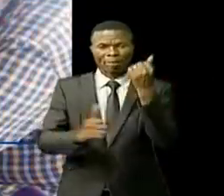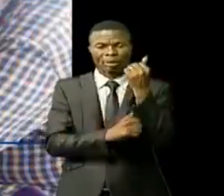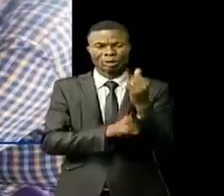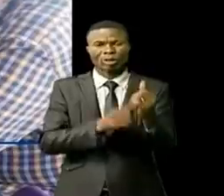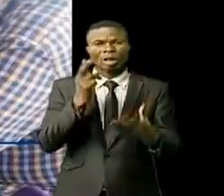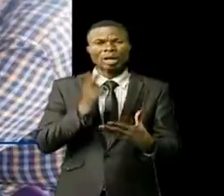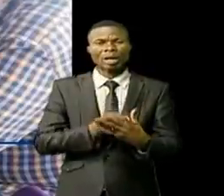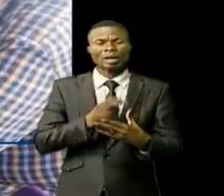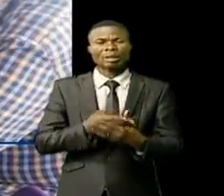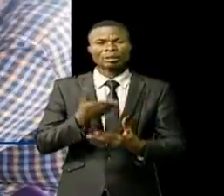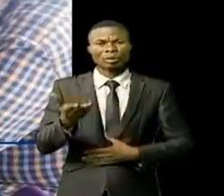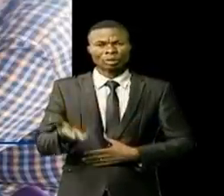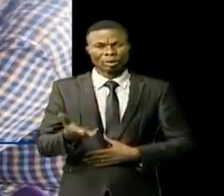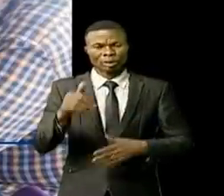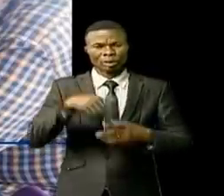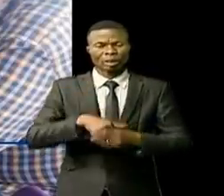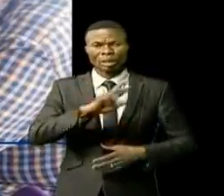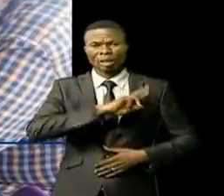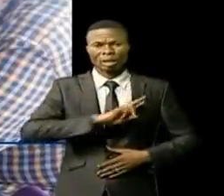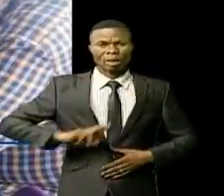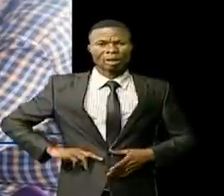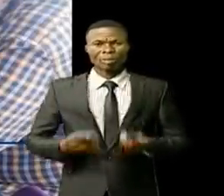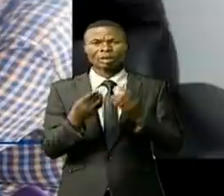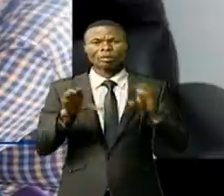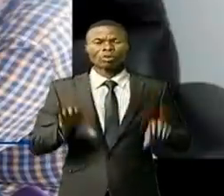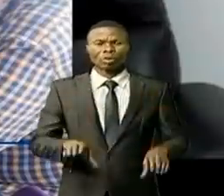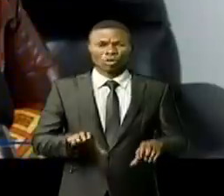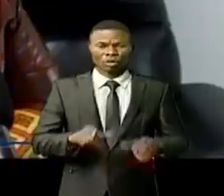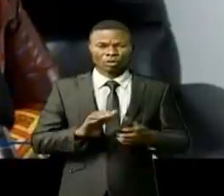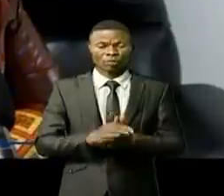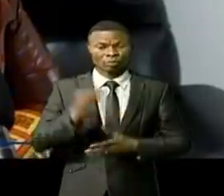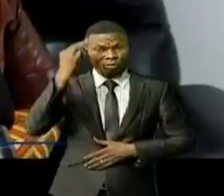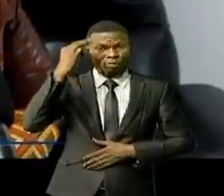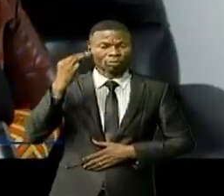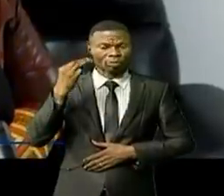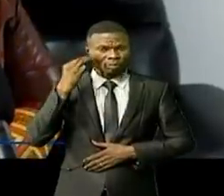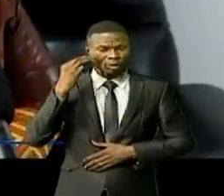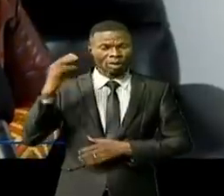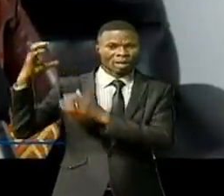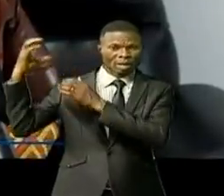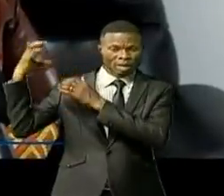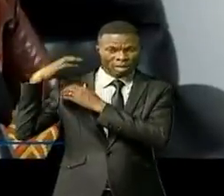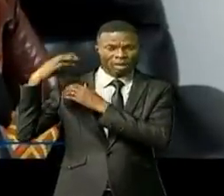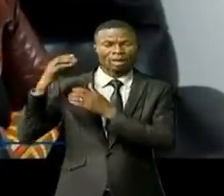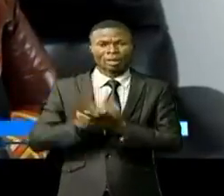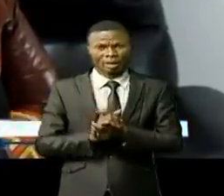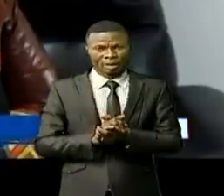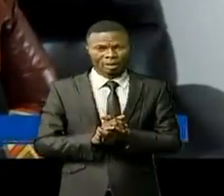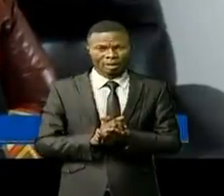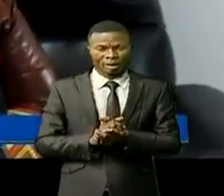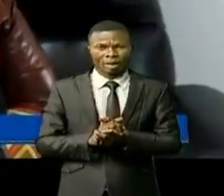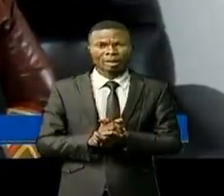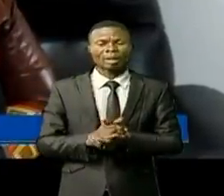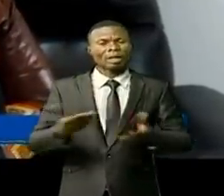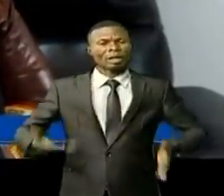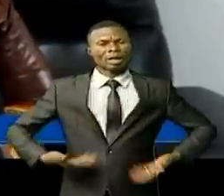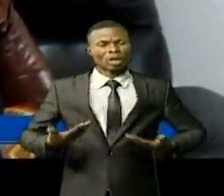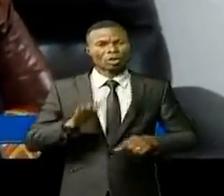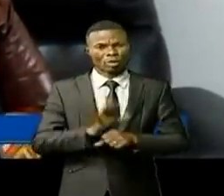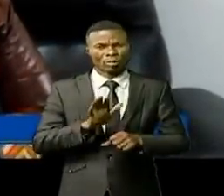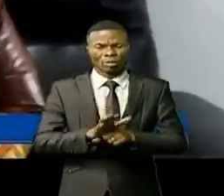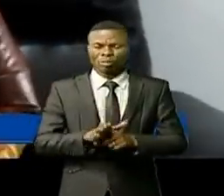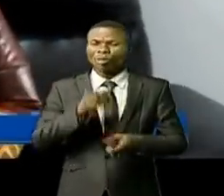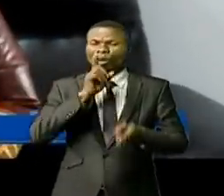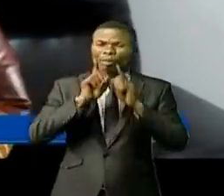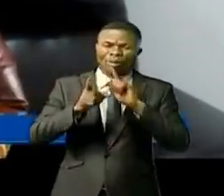situation de handicap en République démocratique du Congo. La ministre, c'est Christy, et elle était très très contente de notre